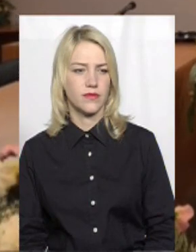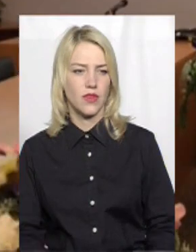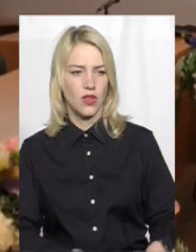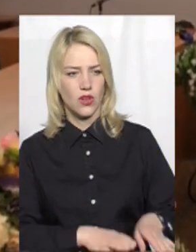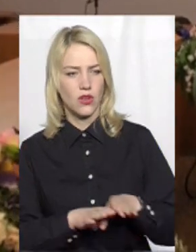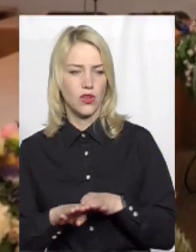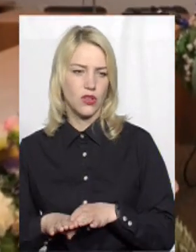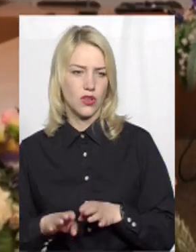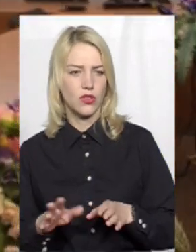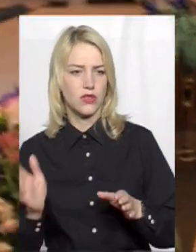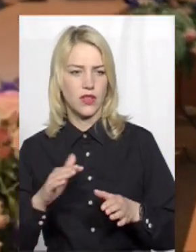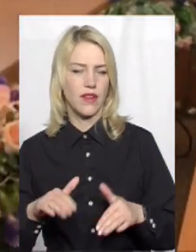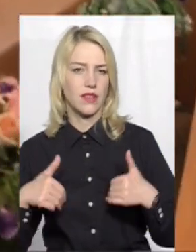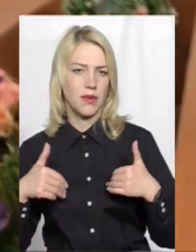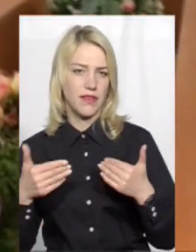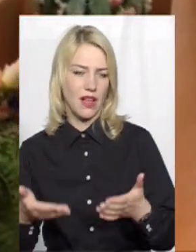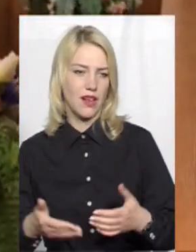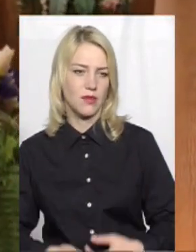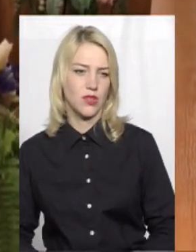Одноголосно, давайте привітаємо.